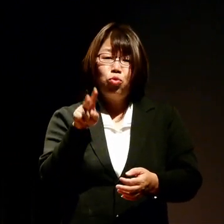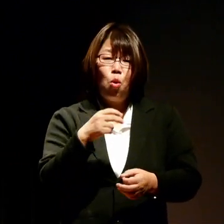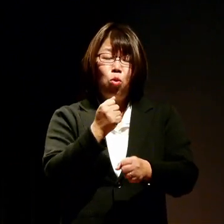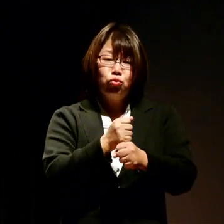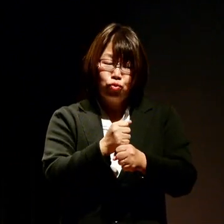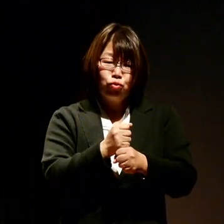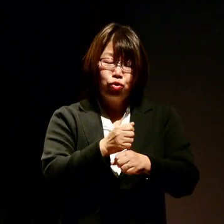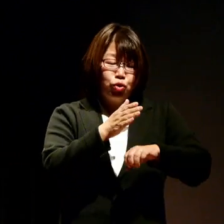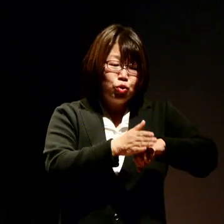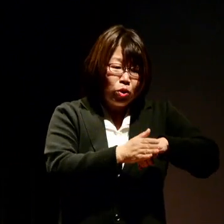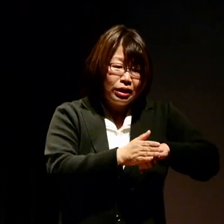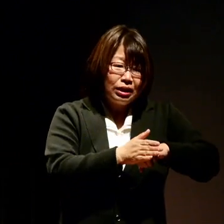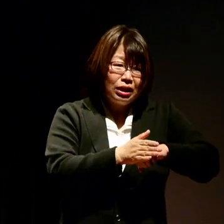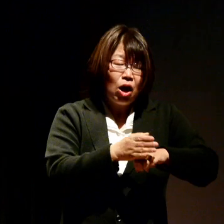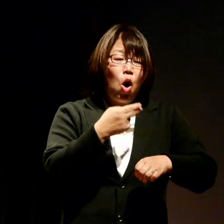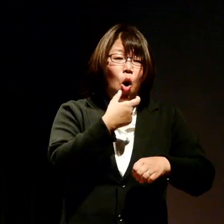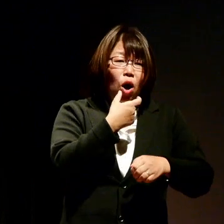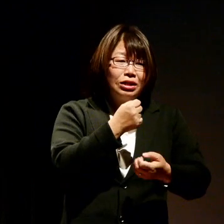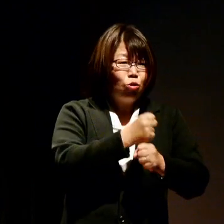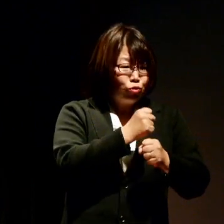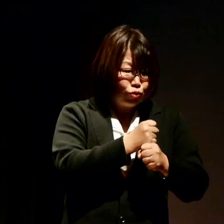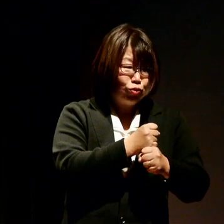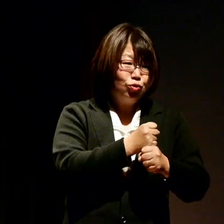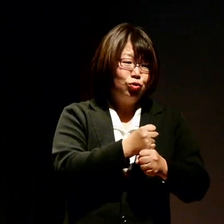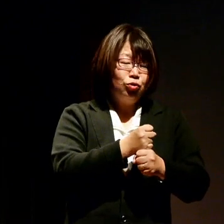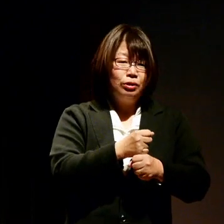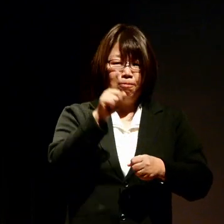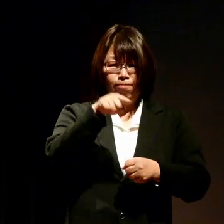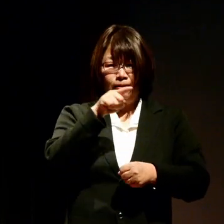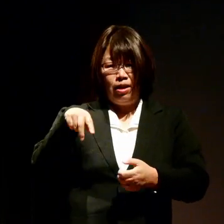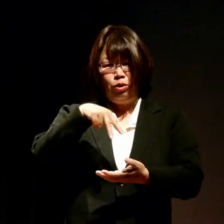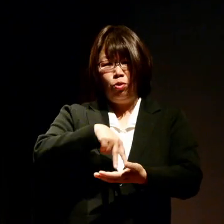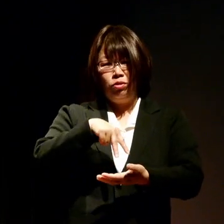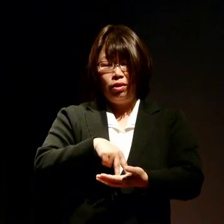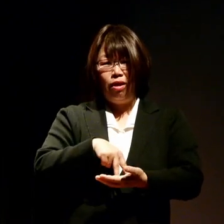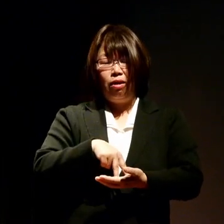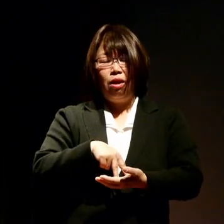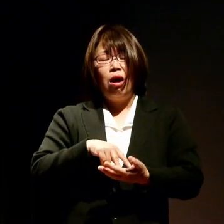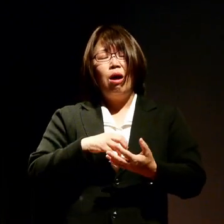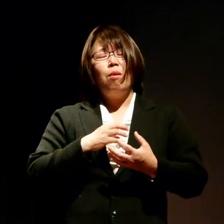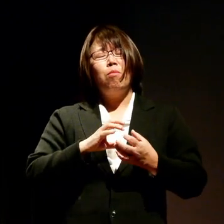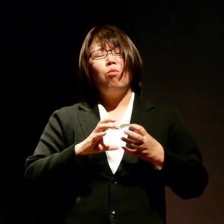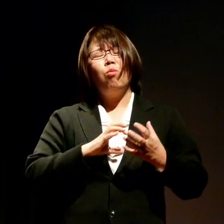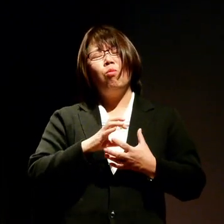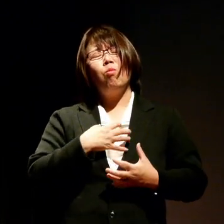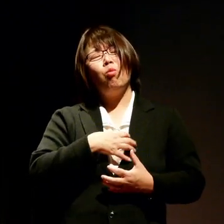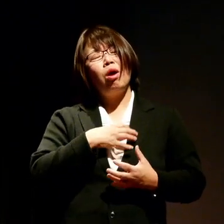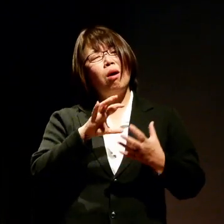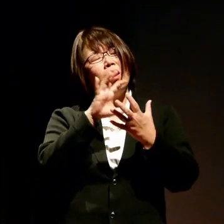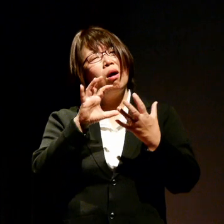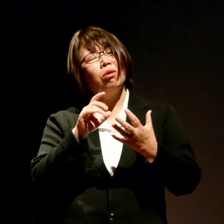、お菓子を作る人間として疑問、もやもやっとしたものが生まれました。